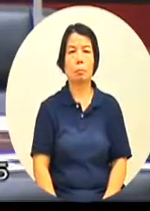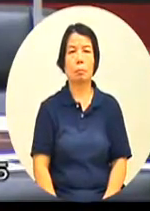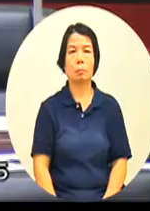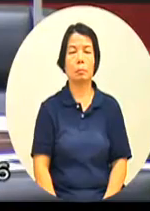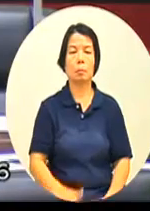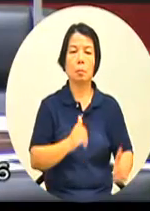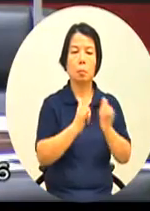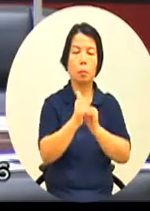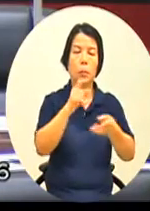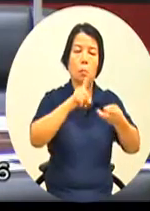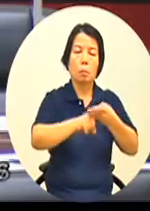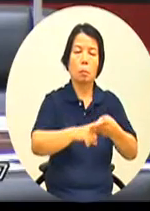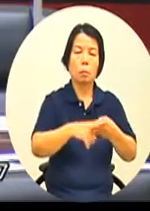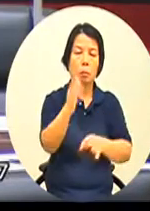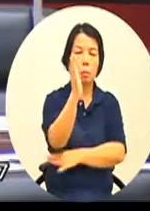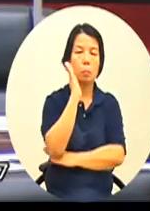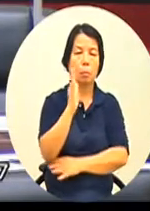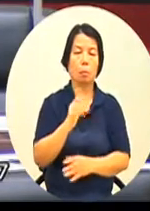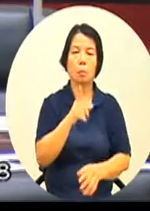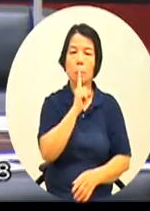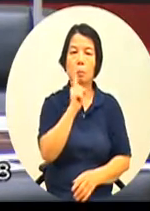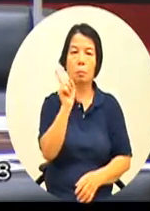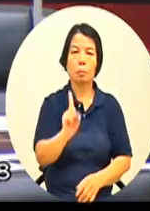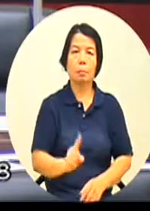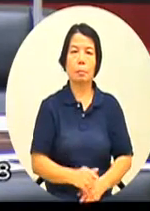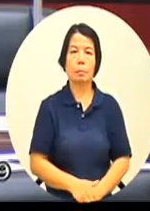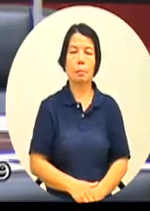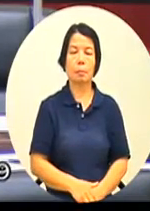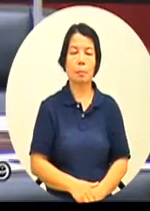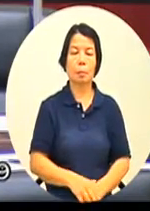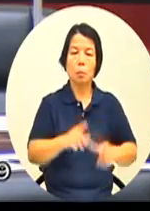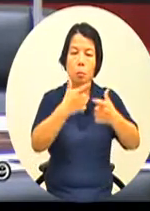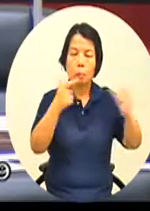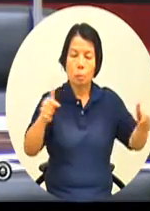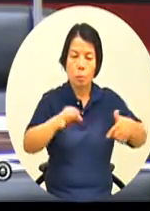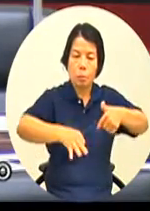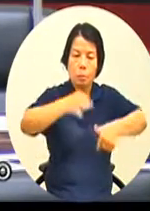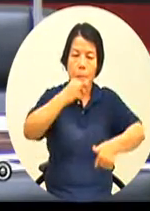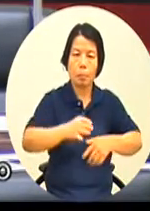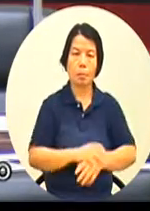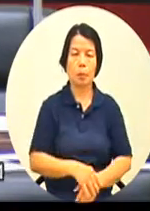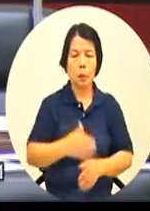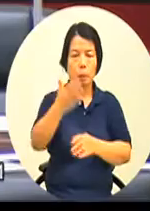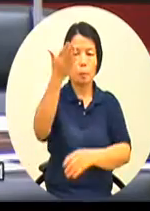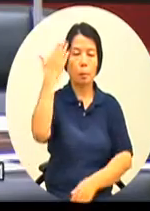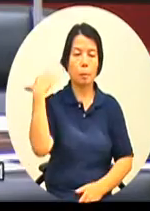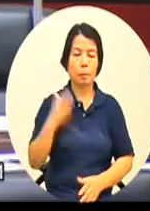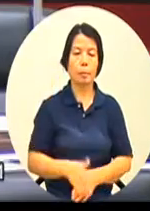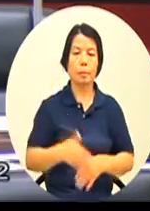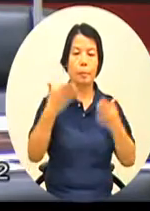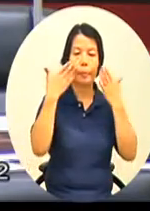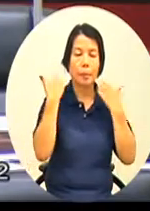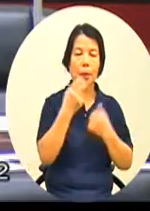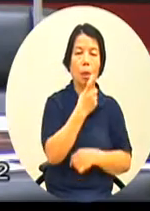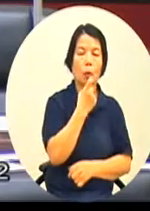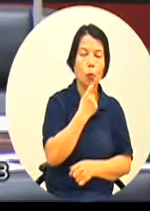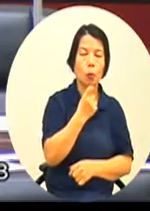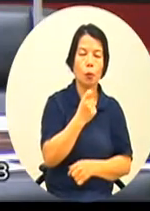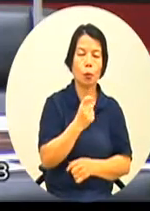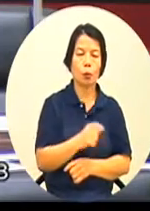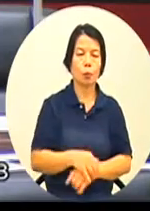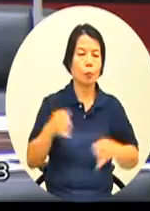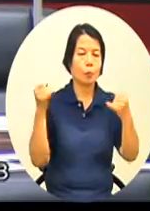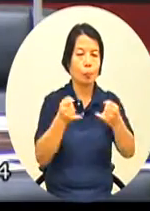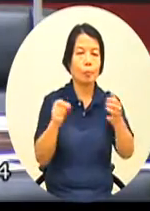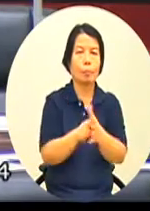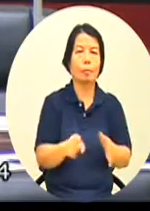主政治讲的是什么呢？民主政治讲的就是多元价值。以前蓝绿对决的时代